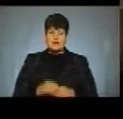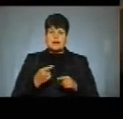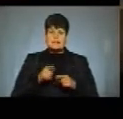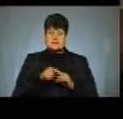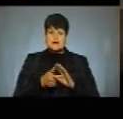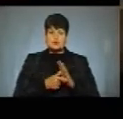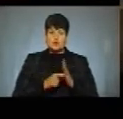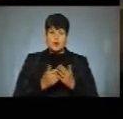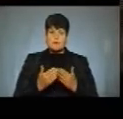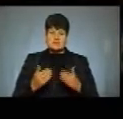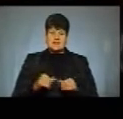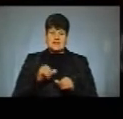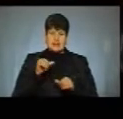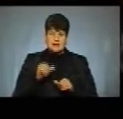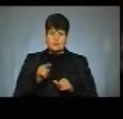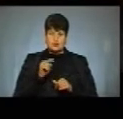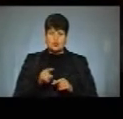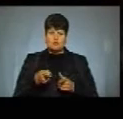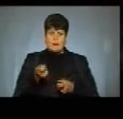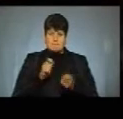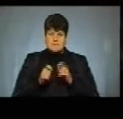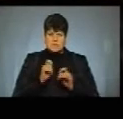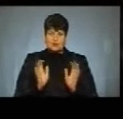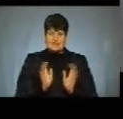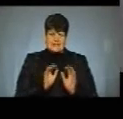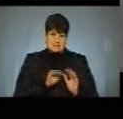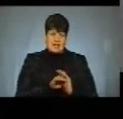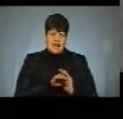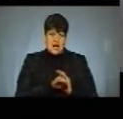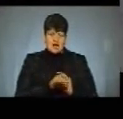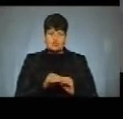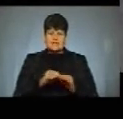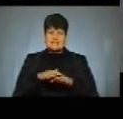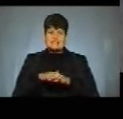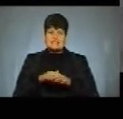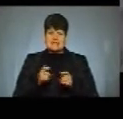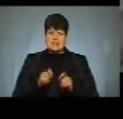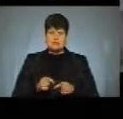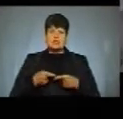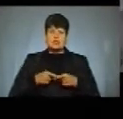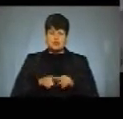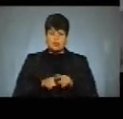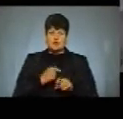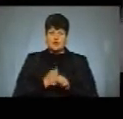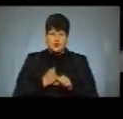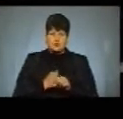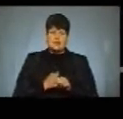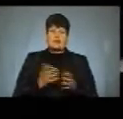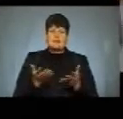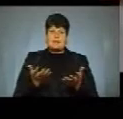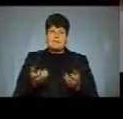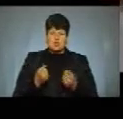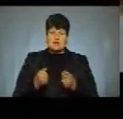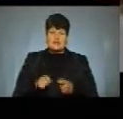аудиторія музею. Крім експонатів, тут студенти плетуть та зберігають сітки. Про технологію виготовлення сіток та де беруть тканину розповів